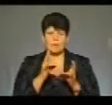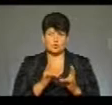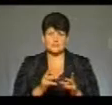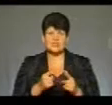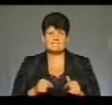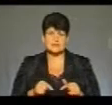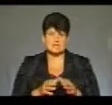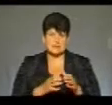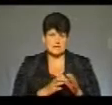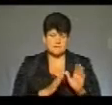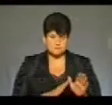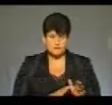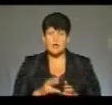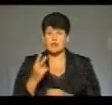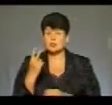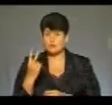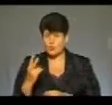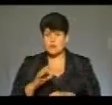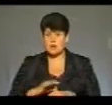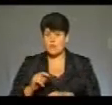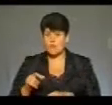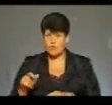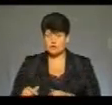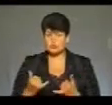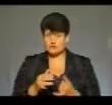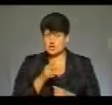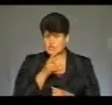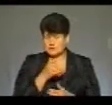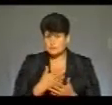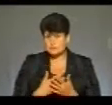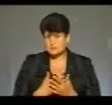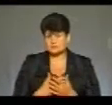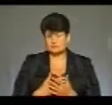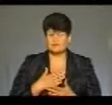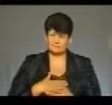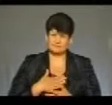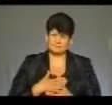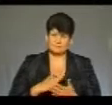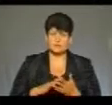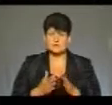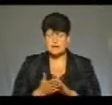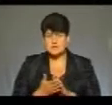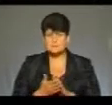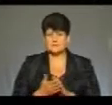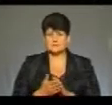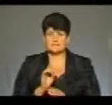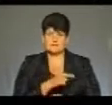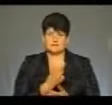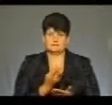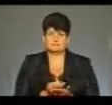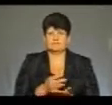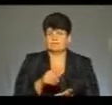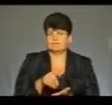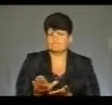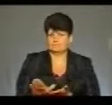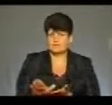відділення. Двоє хворих на даний час у стані близькому до задовільного, від госпіталізації відмовилися.